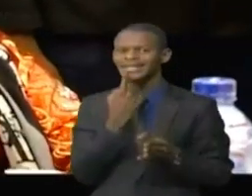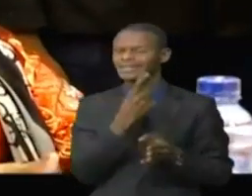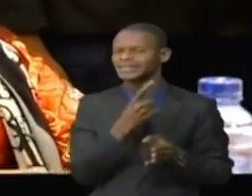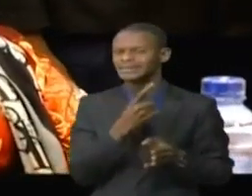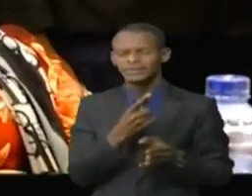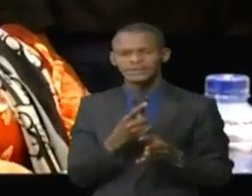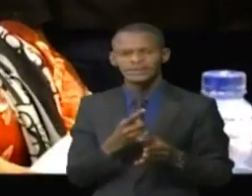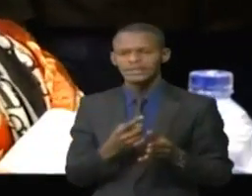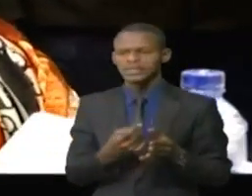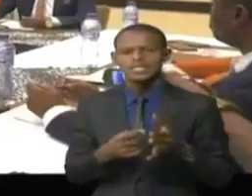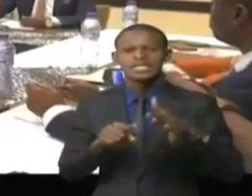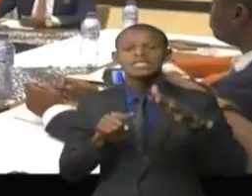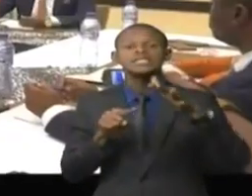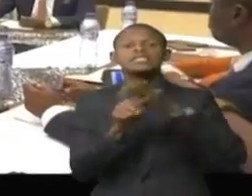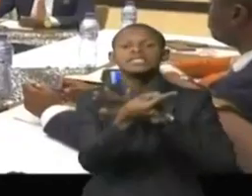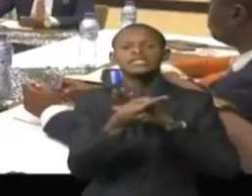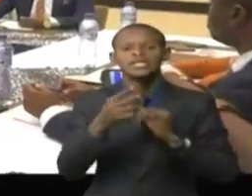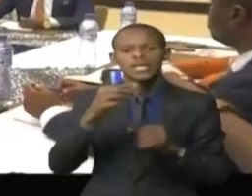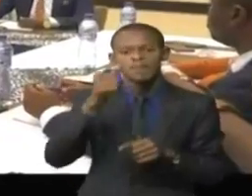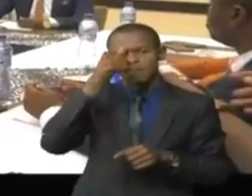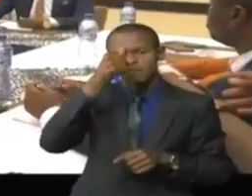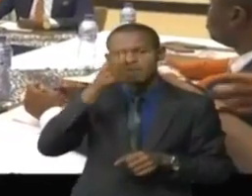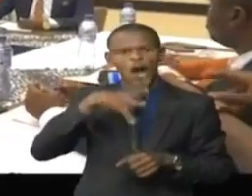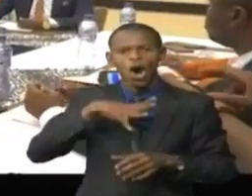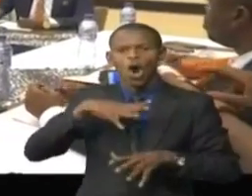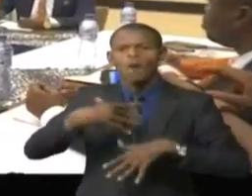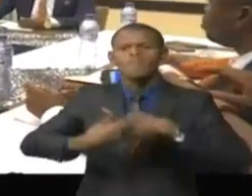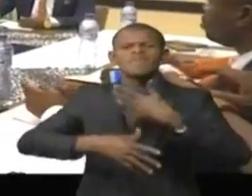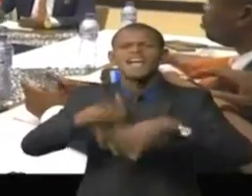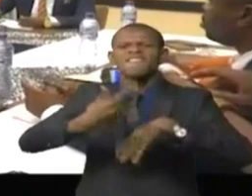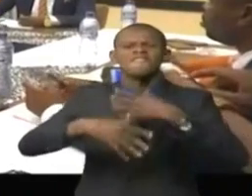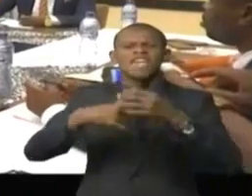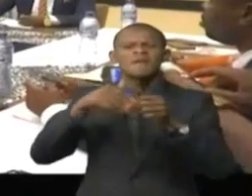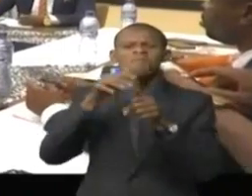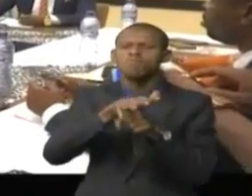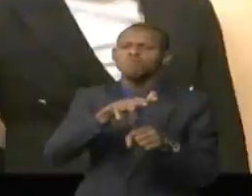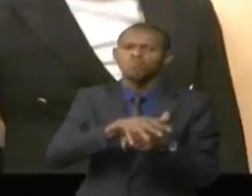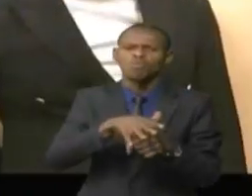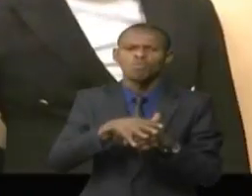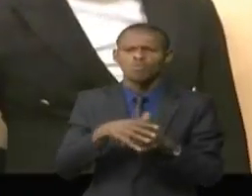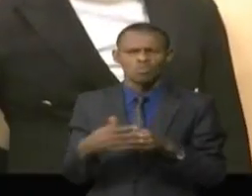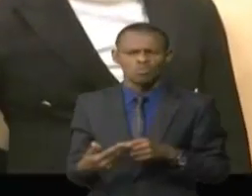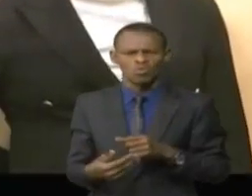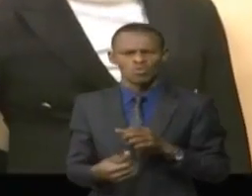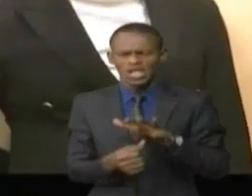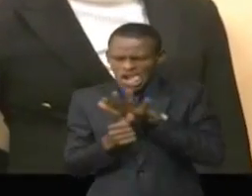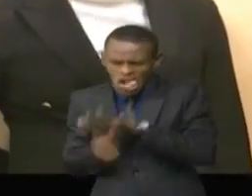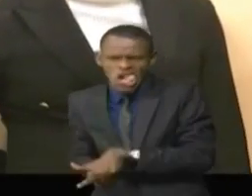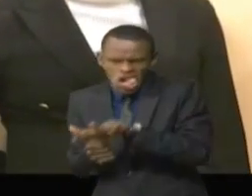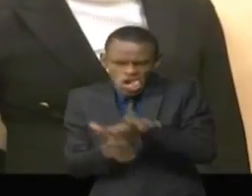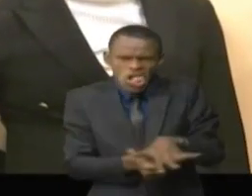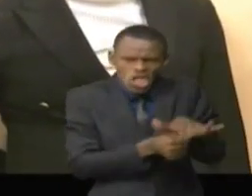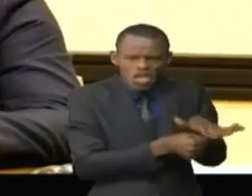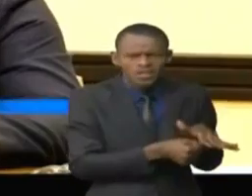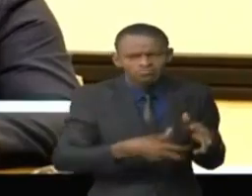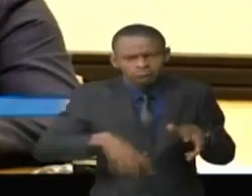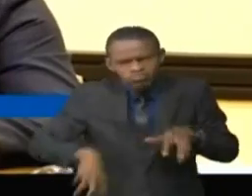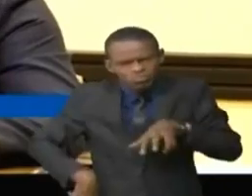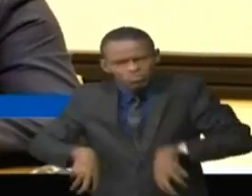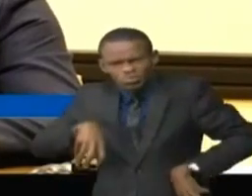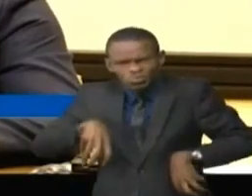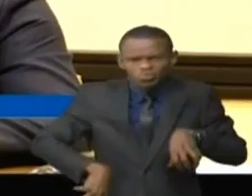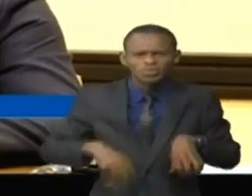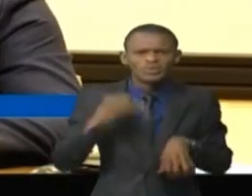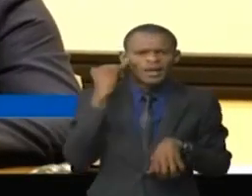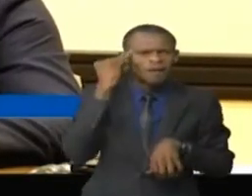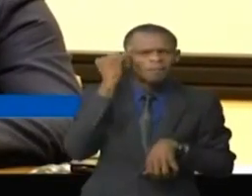secteur des cacao et café qui sollicitent la réduction des frais des taux de prestation de l'ONAPAC. Les opérateurs